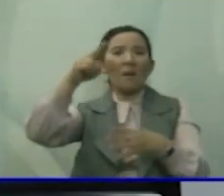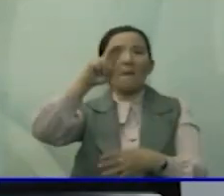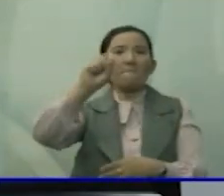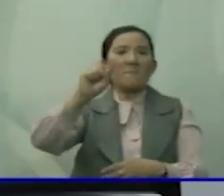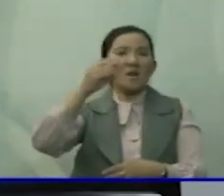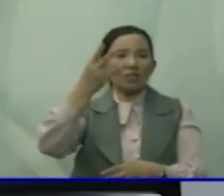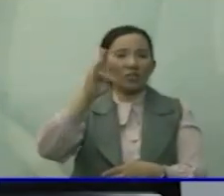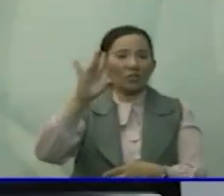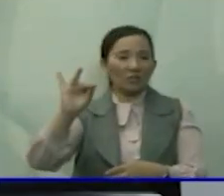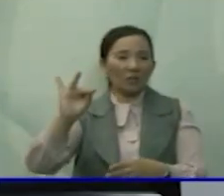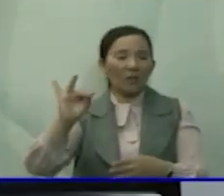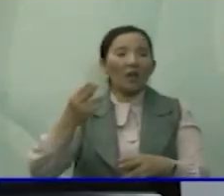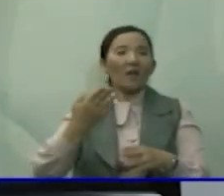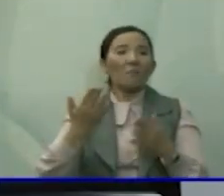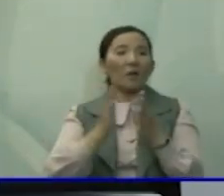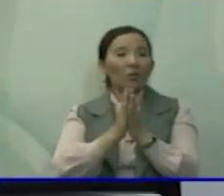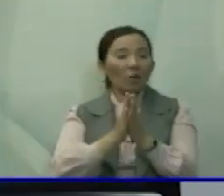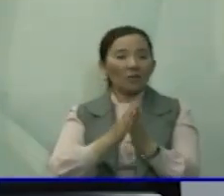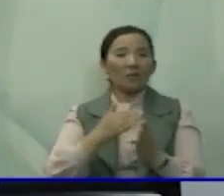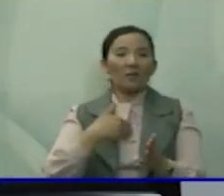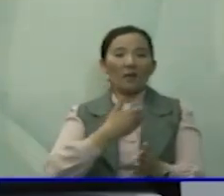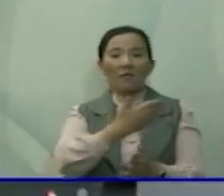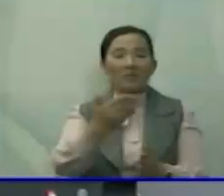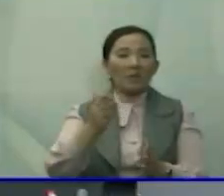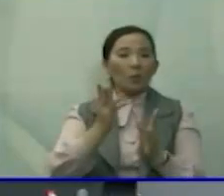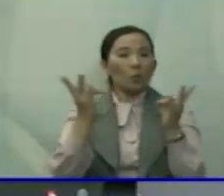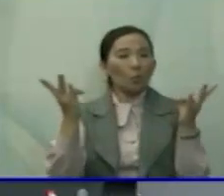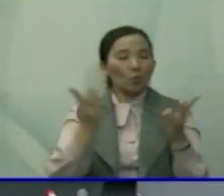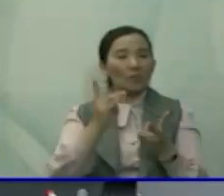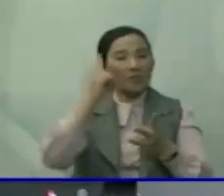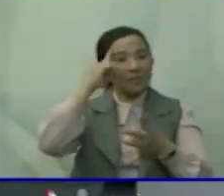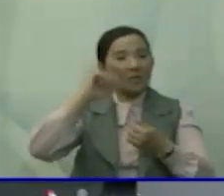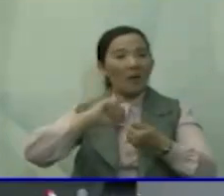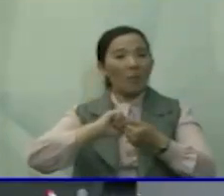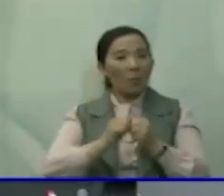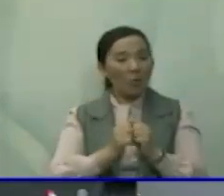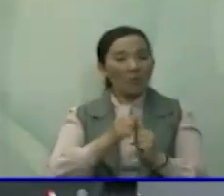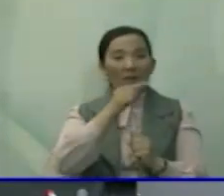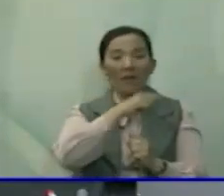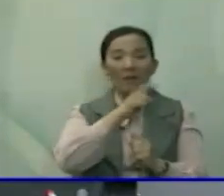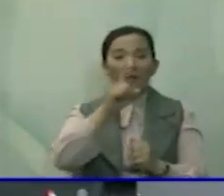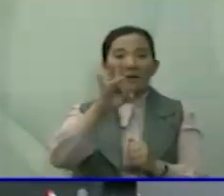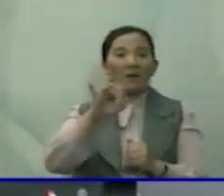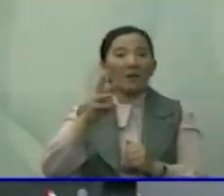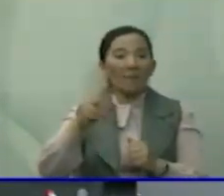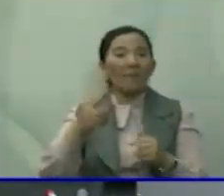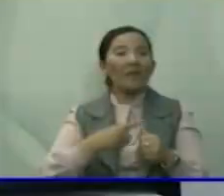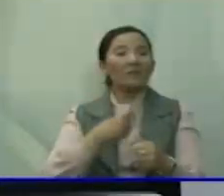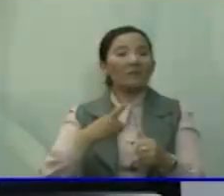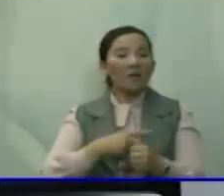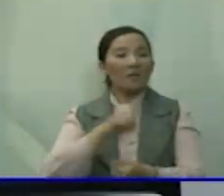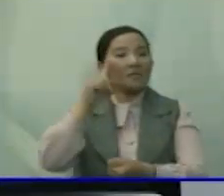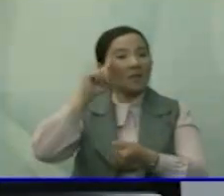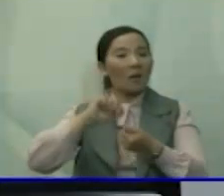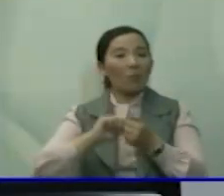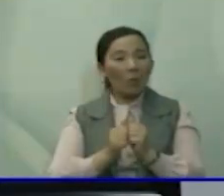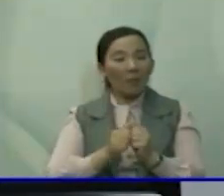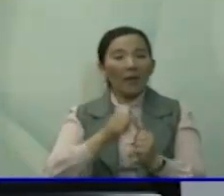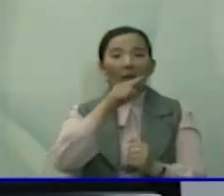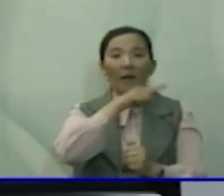и пожалуйста я попрошу вас запомнить название этого храма он называется